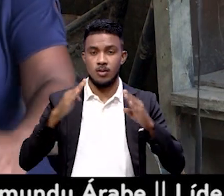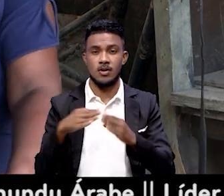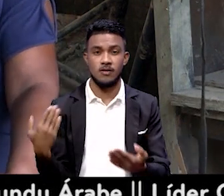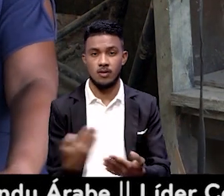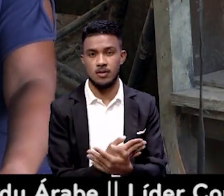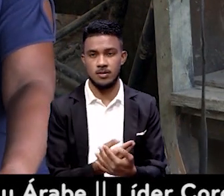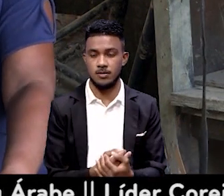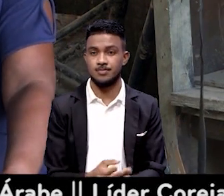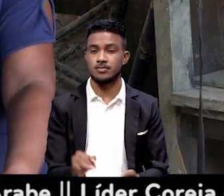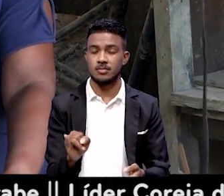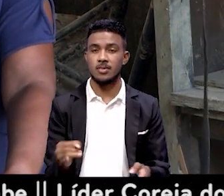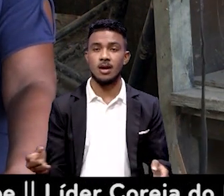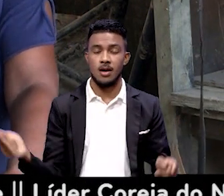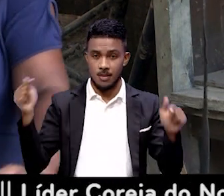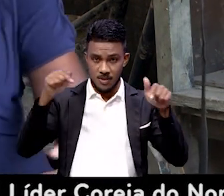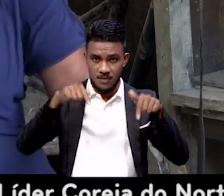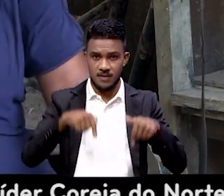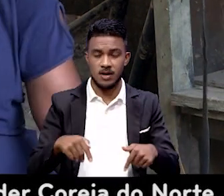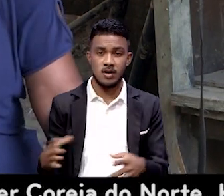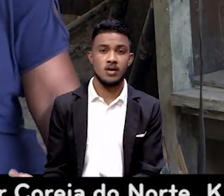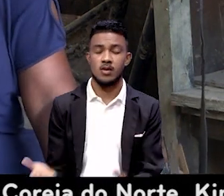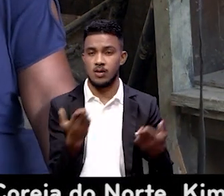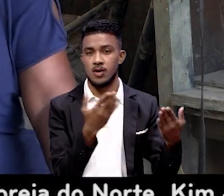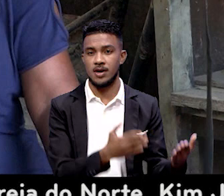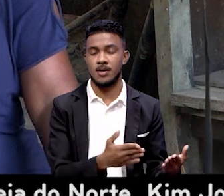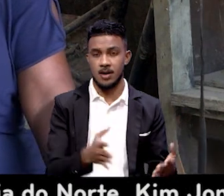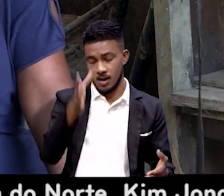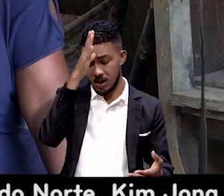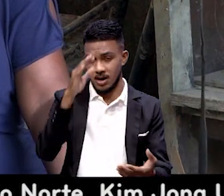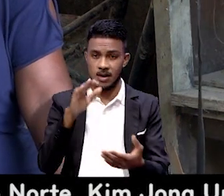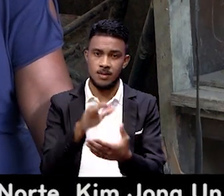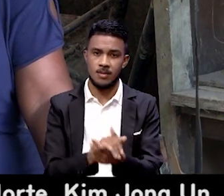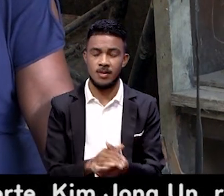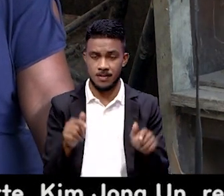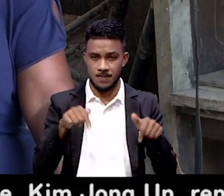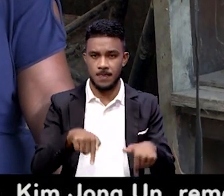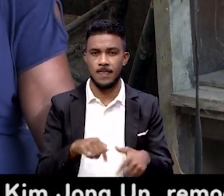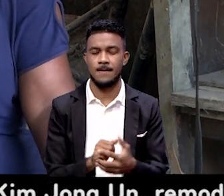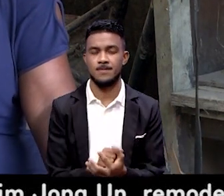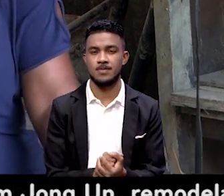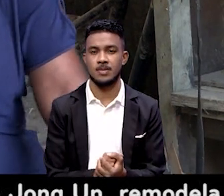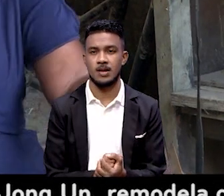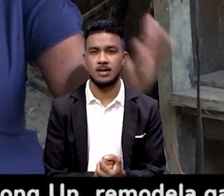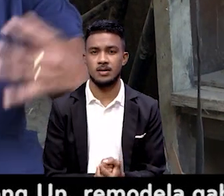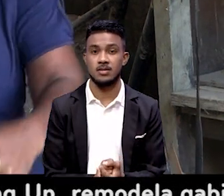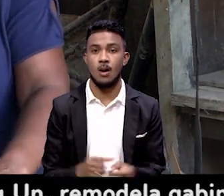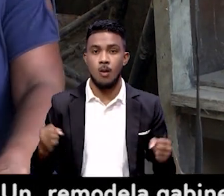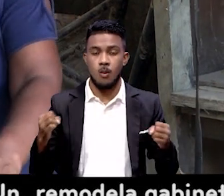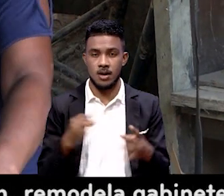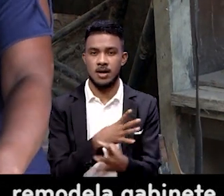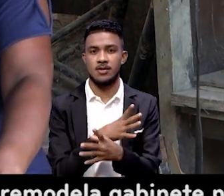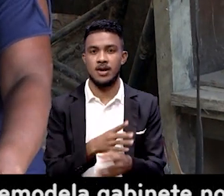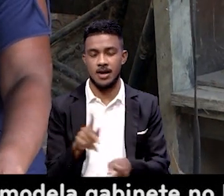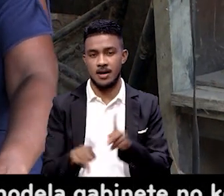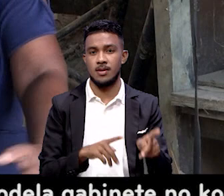pale mau hi telera ni apa ni ulo ni. Atau hele bau nine tu not ni. Haru tu tan maya mahu tu tu halai udah na